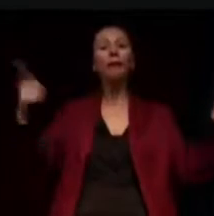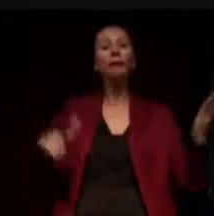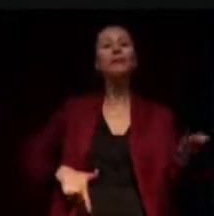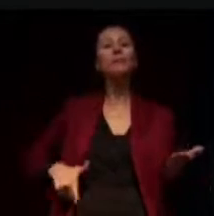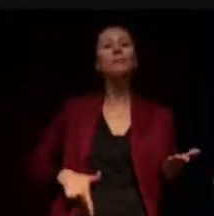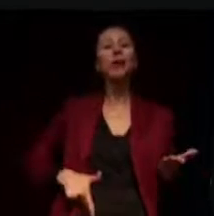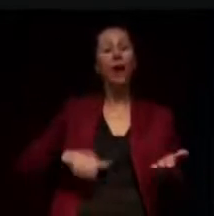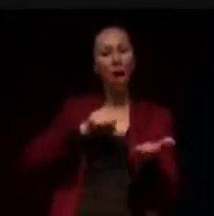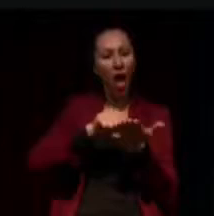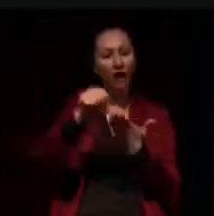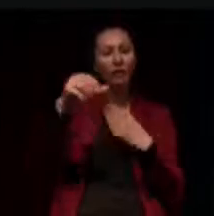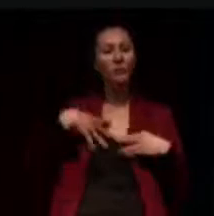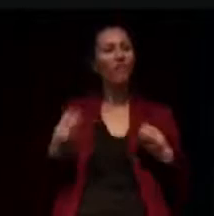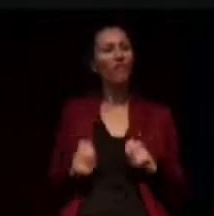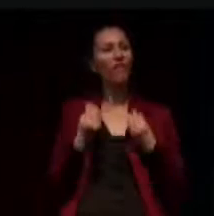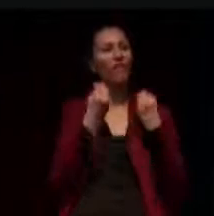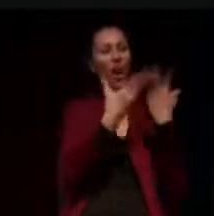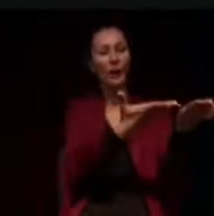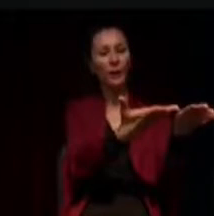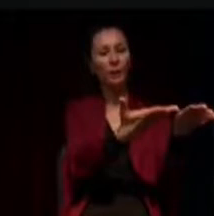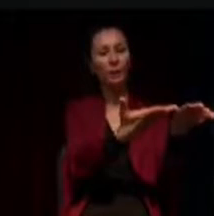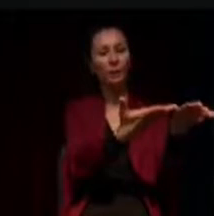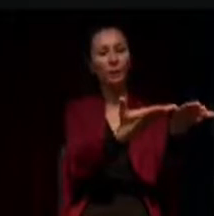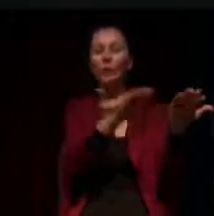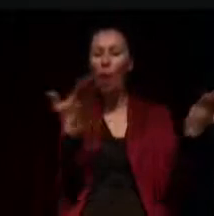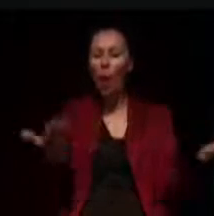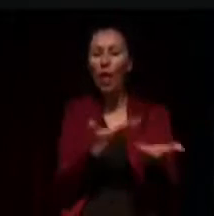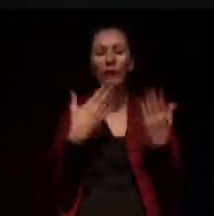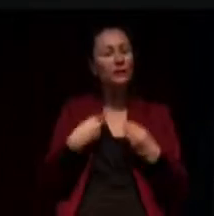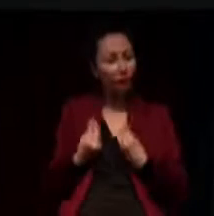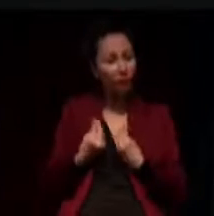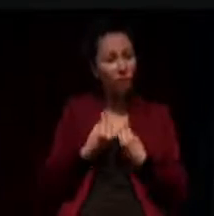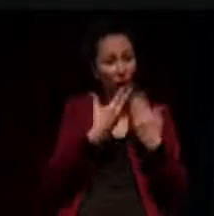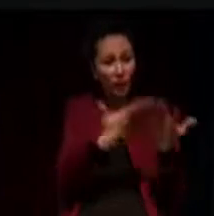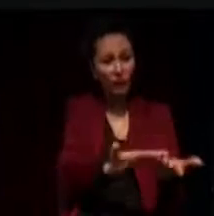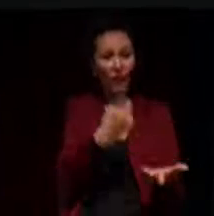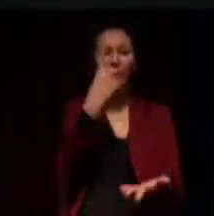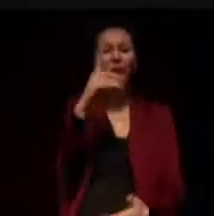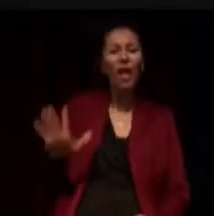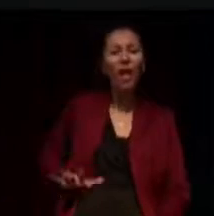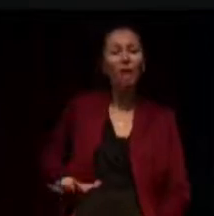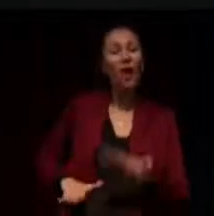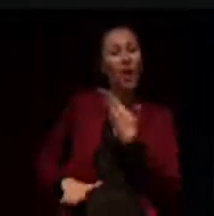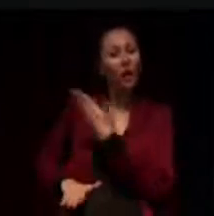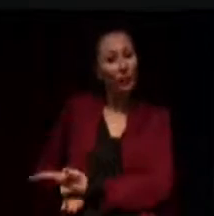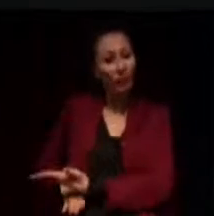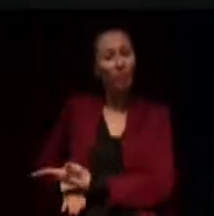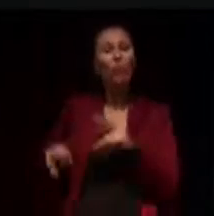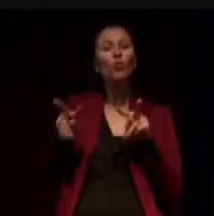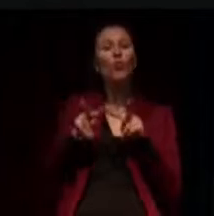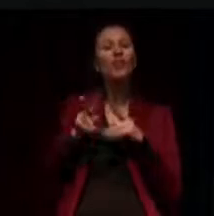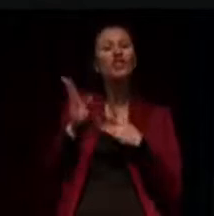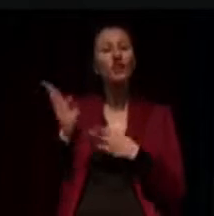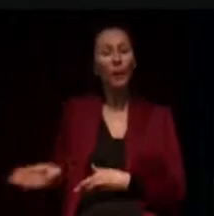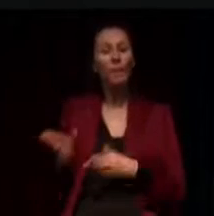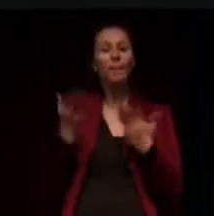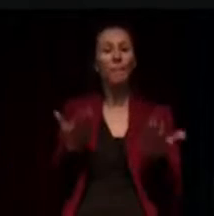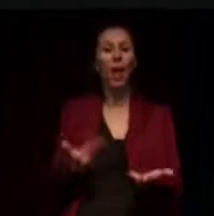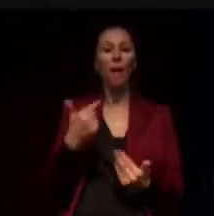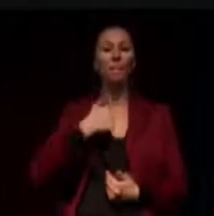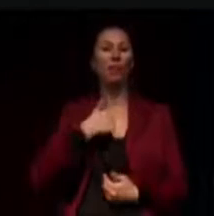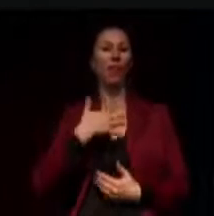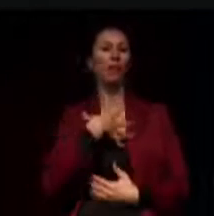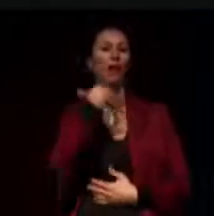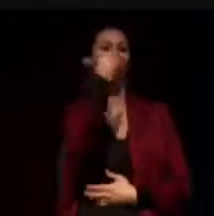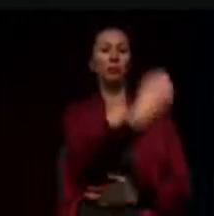İzmir, her şeyimi sana verdim. Öylesine verdim ki biricik evladımı, Mübeşşir'imi bile